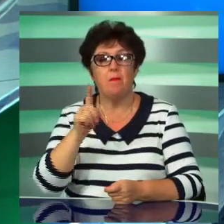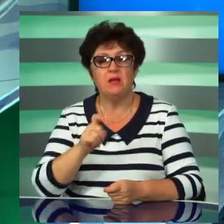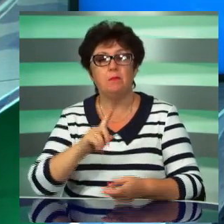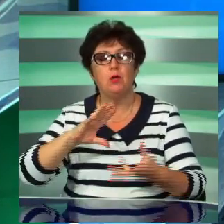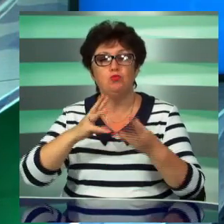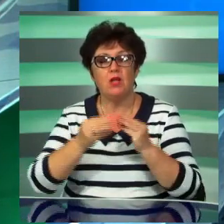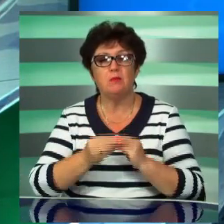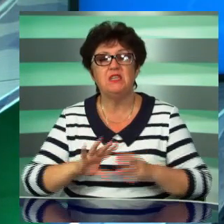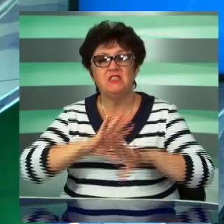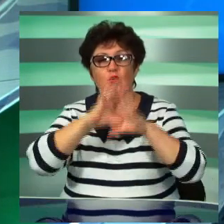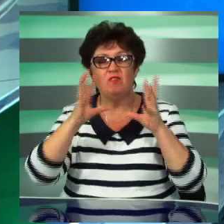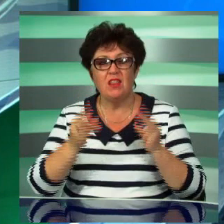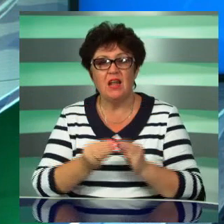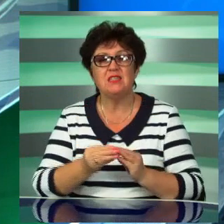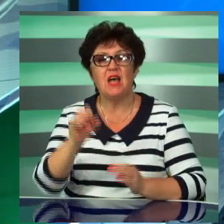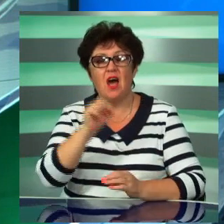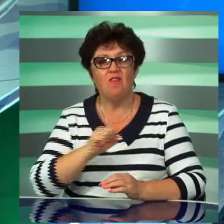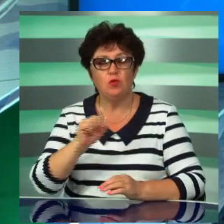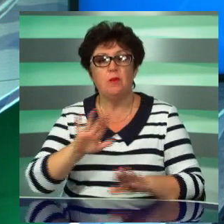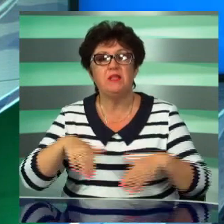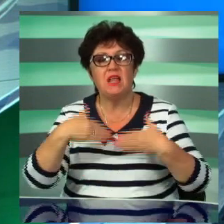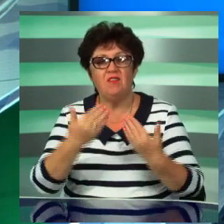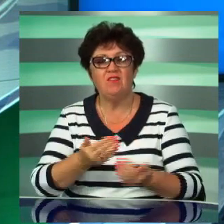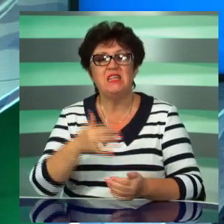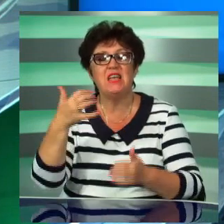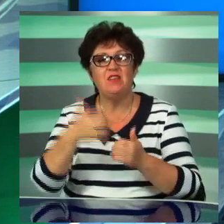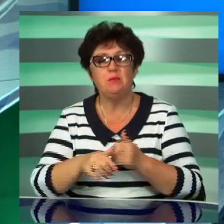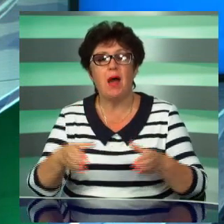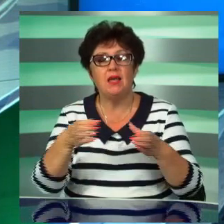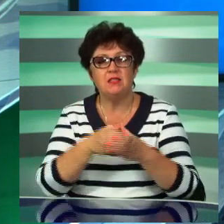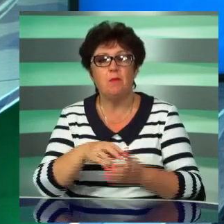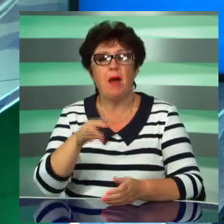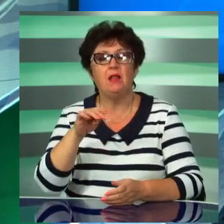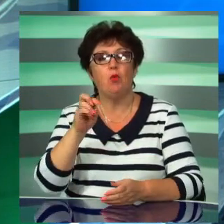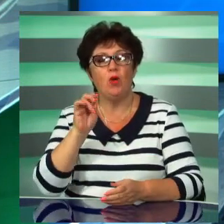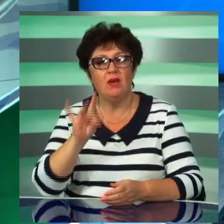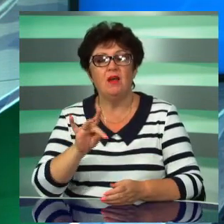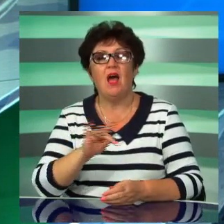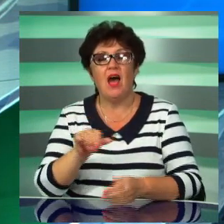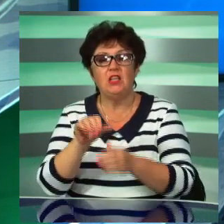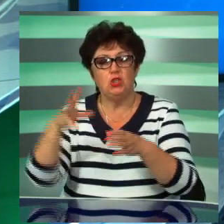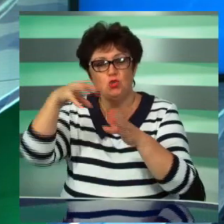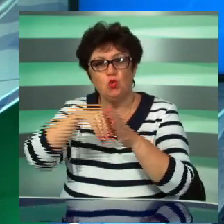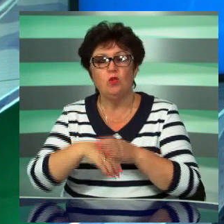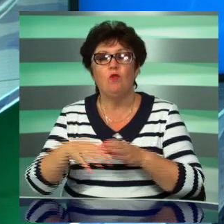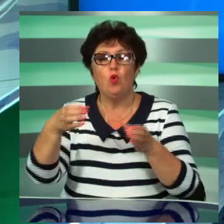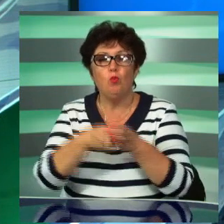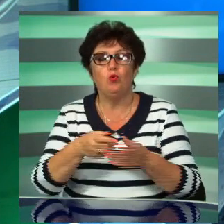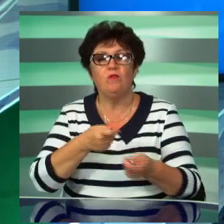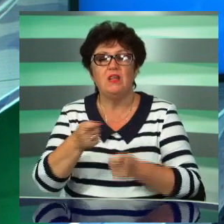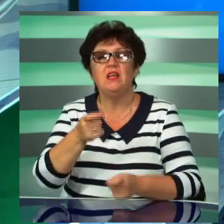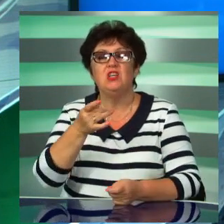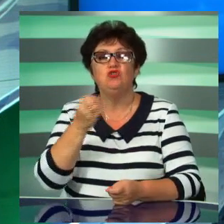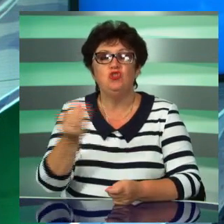по результатам сводного анализа за август, предоставленного независимым агентством «Политброкер», отнесен в группу руководителей, чьи